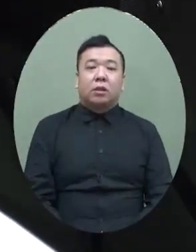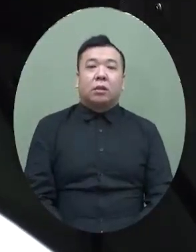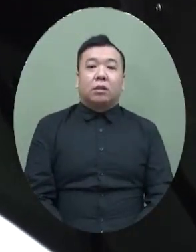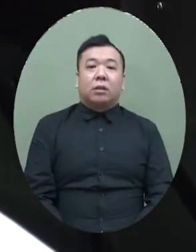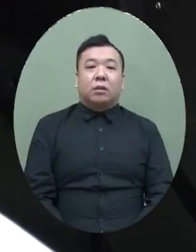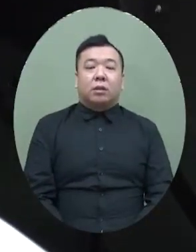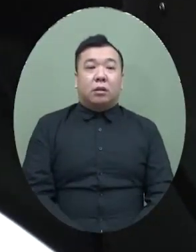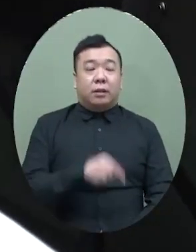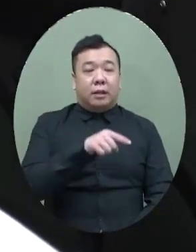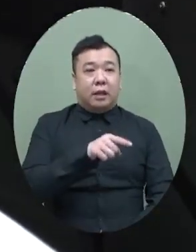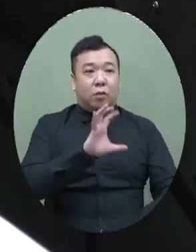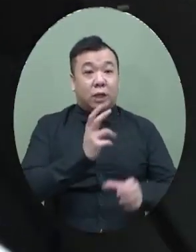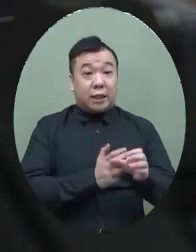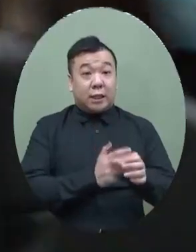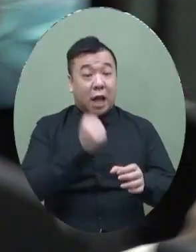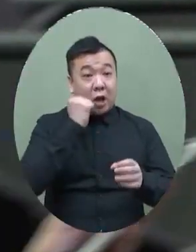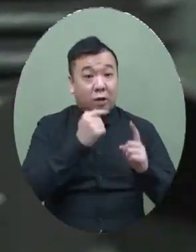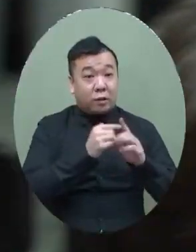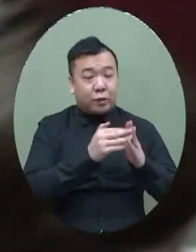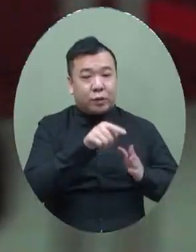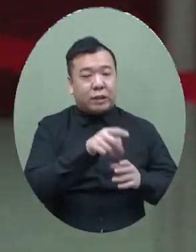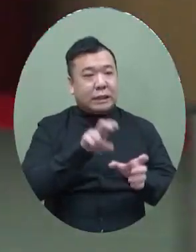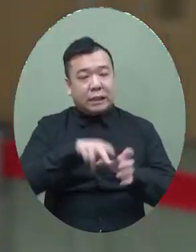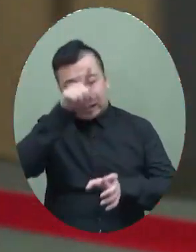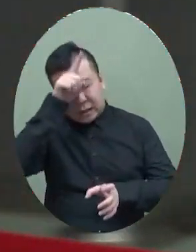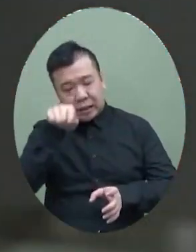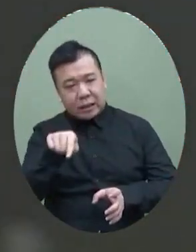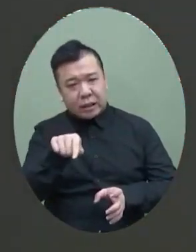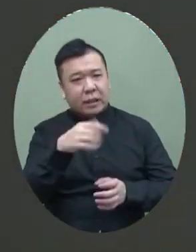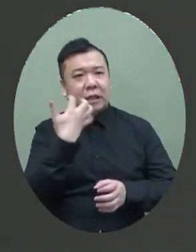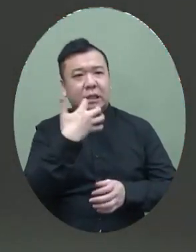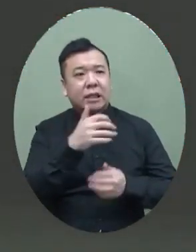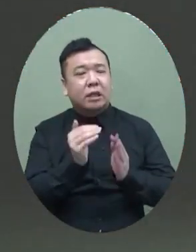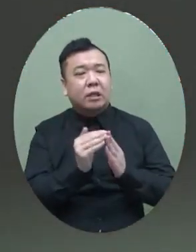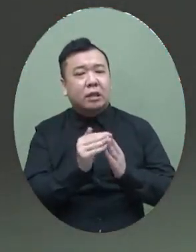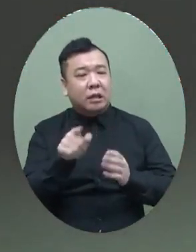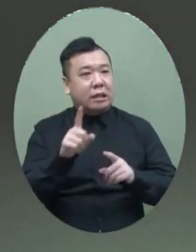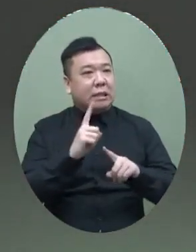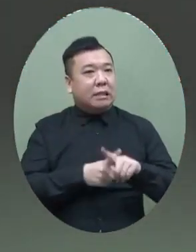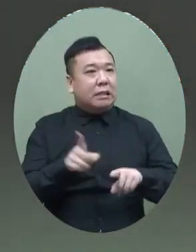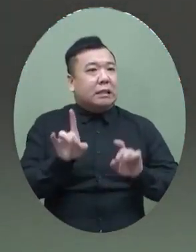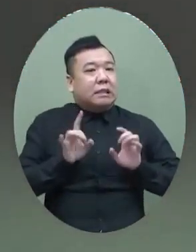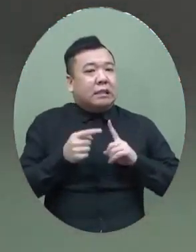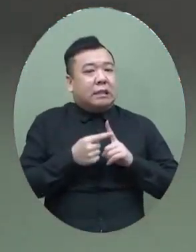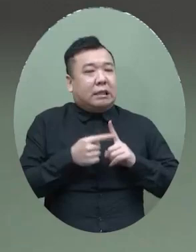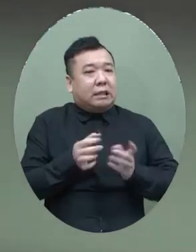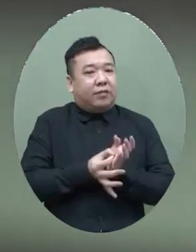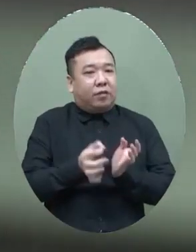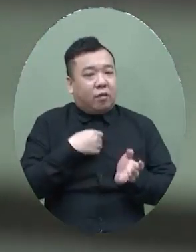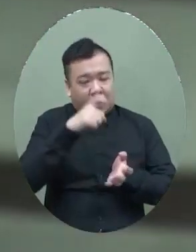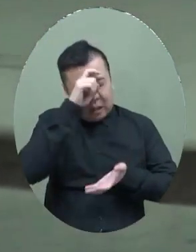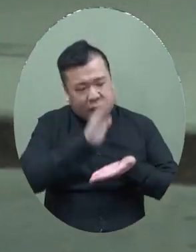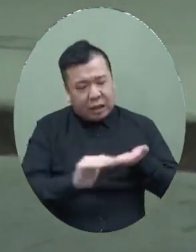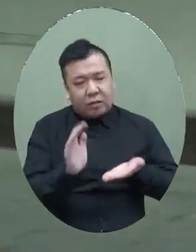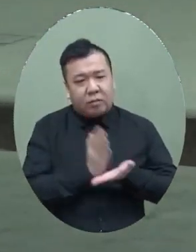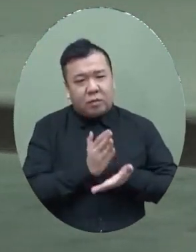嗯，艾玲樓嗰位人士就去西貢嘅即係親戚屋企啦。咁因為私人地方我都冇記得好清楚嗰、那個，即